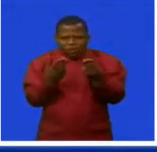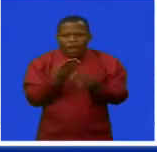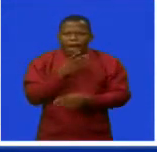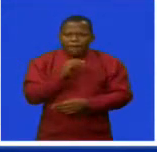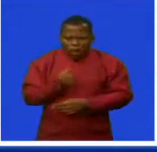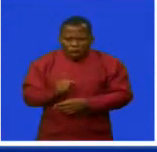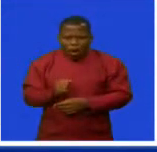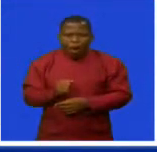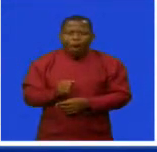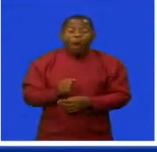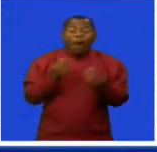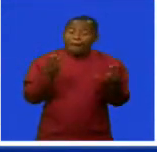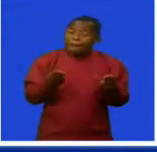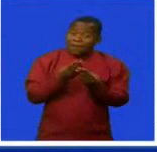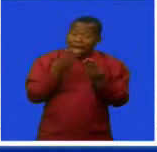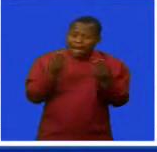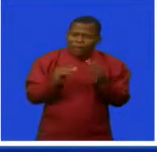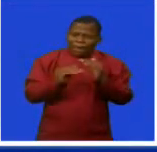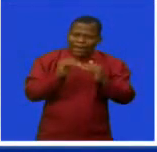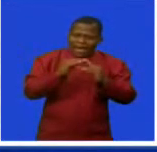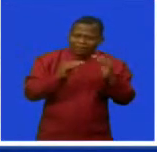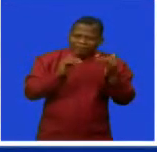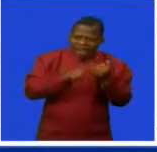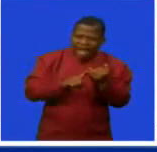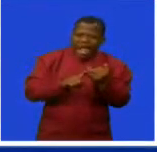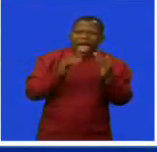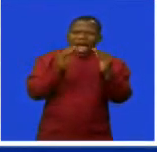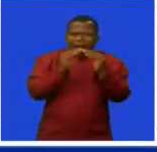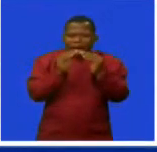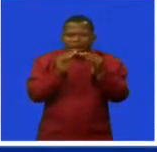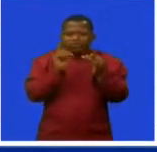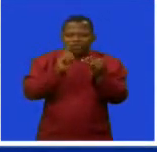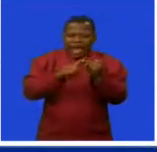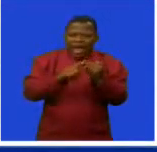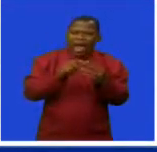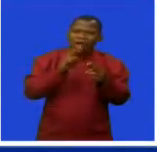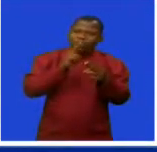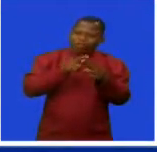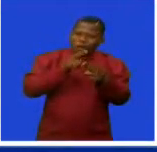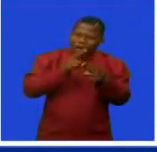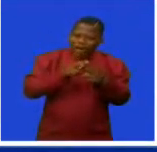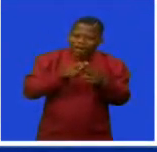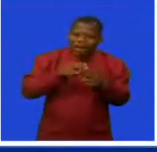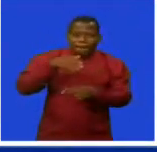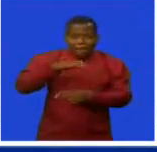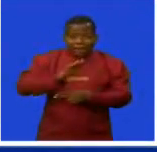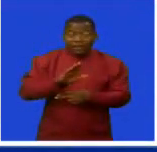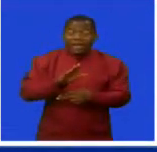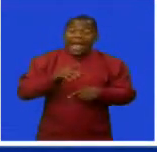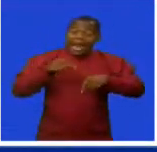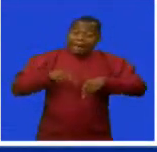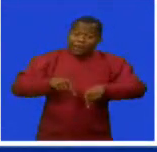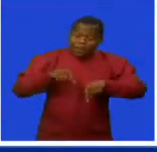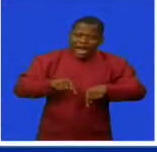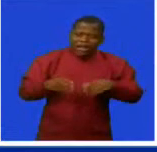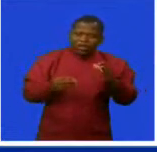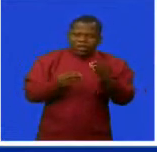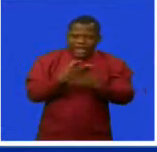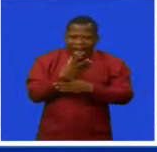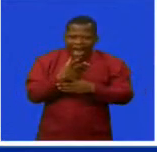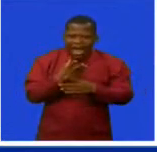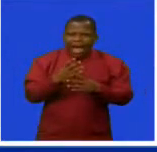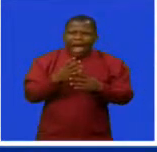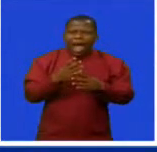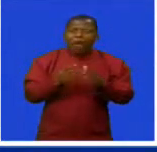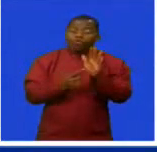lokuthengakalako kugogo namuhla nje nasito hlaba le foundation sicala le ndlu lomsebenzi sathola ngekuthi